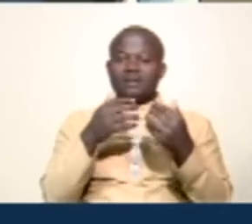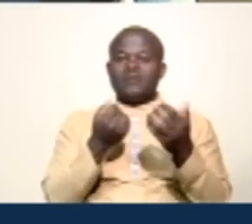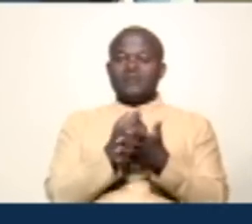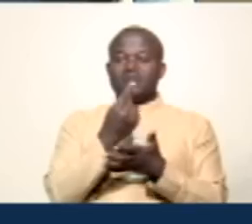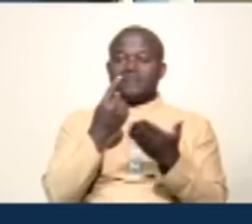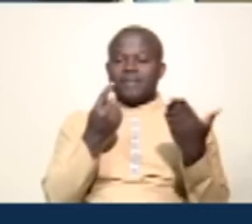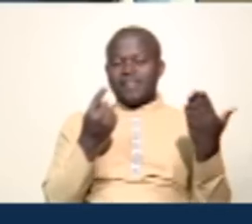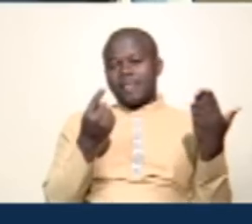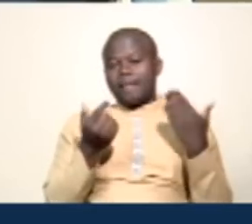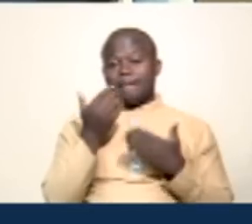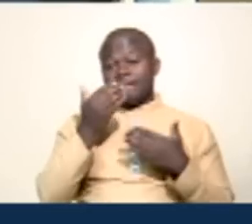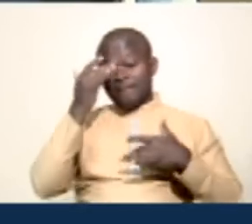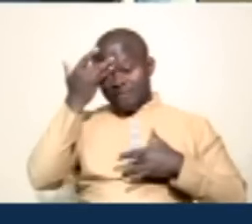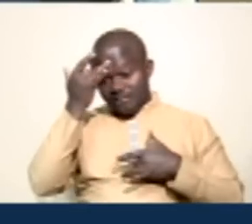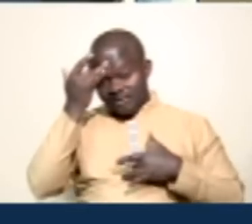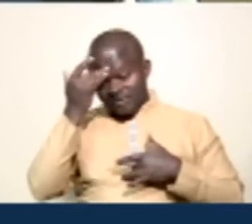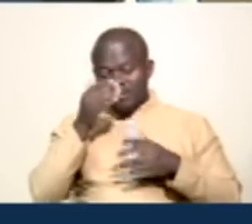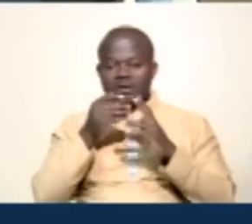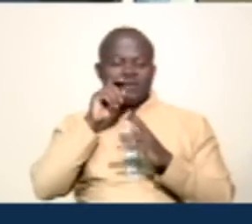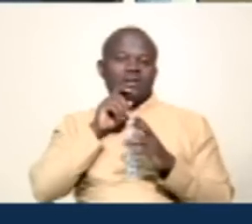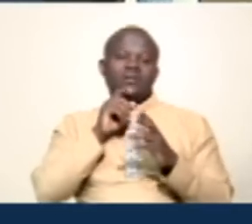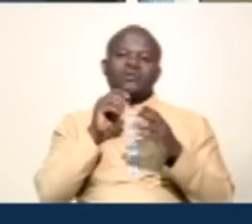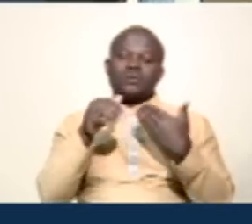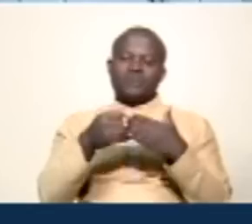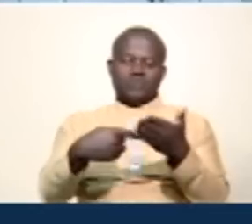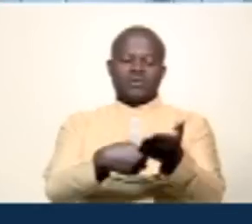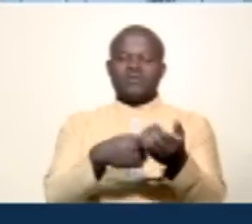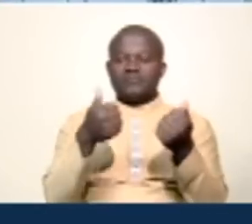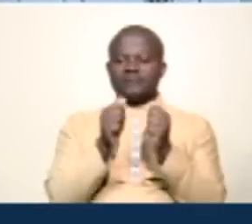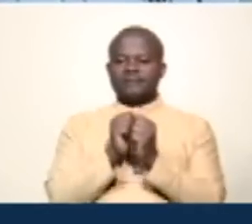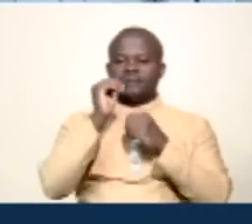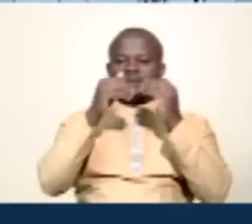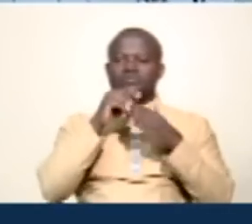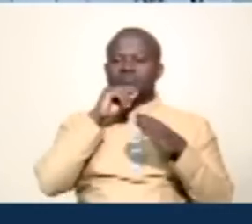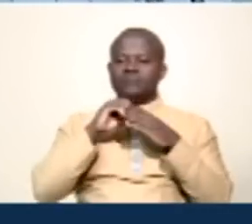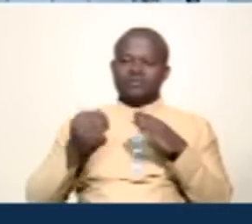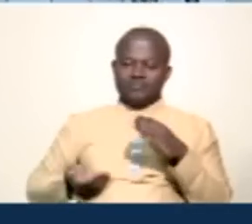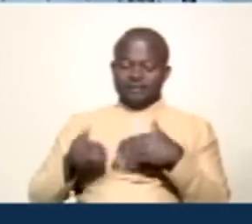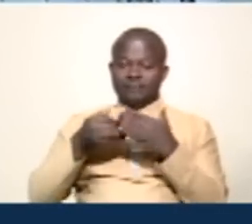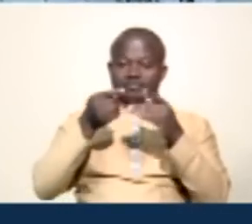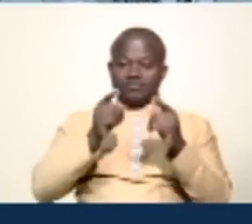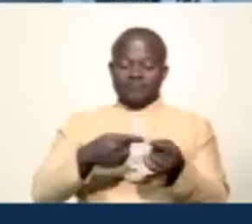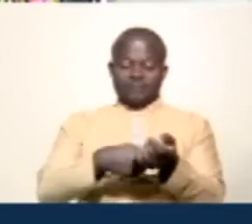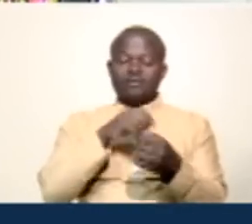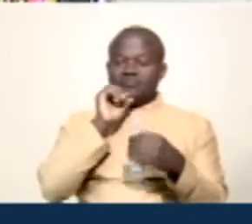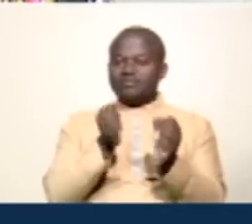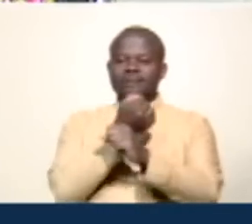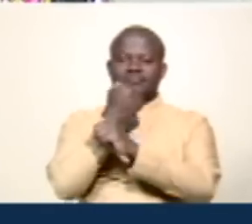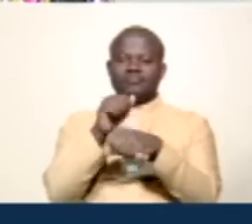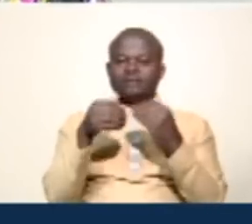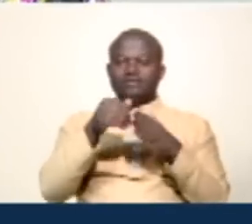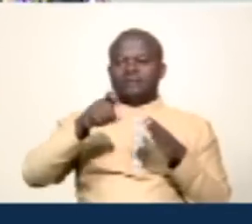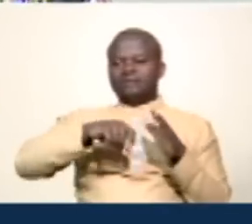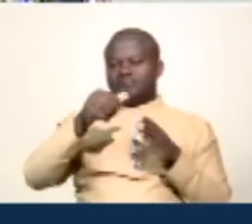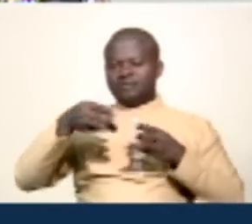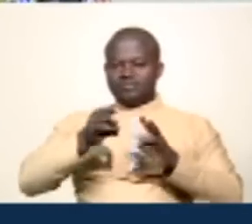ni wenda indwara mpuzabitsina, turamuvura. Hari urwego umugabo cyangwa umugore ageraho kuvurwa bisanzwe bitagishoboka, agakenera